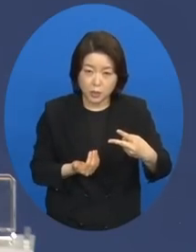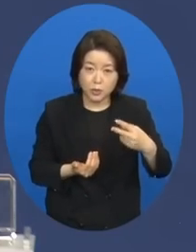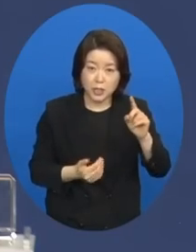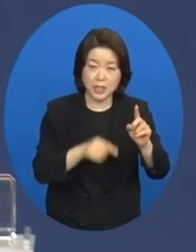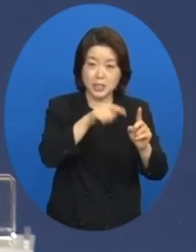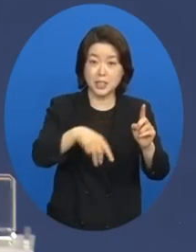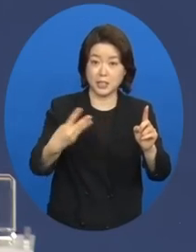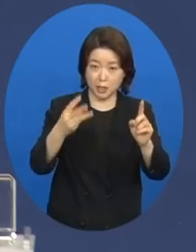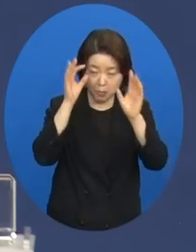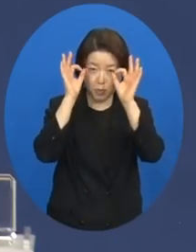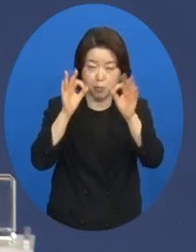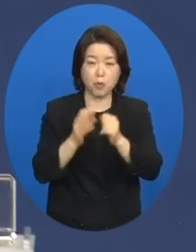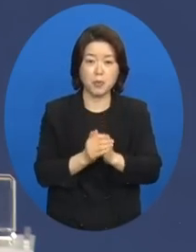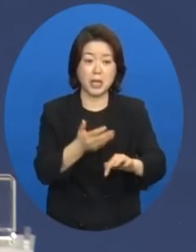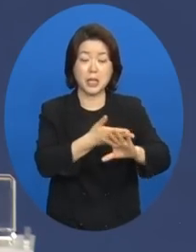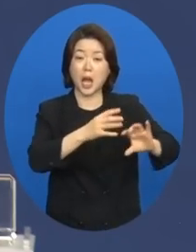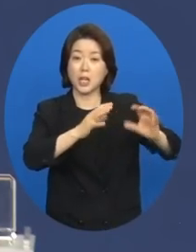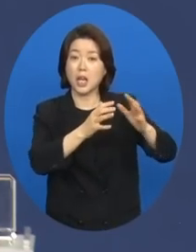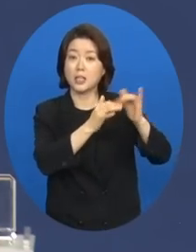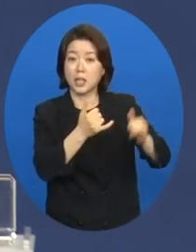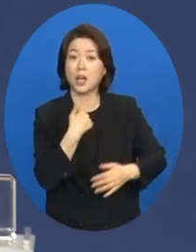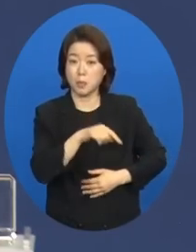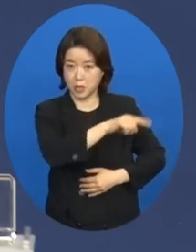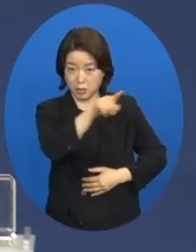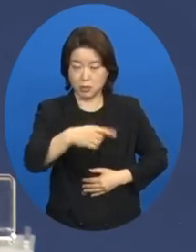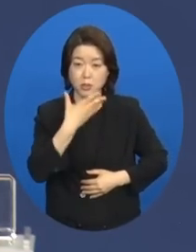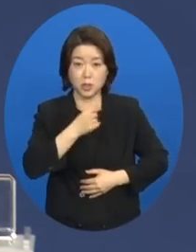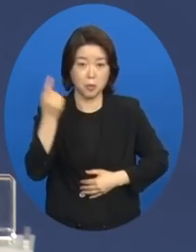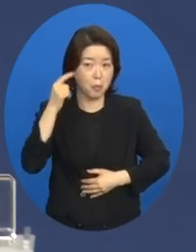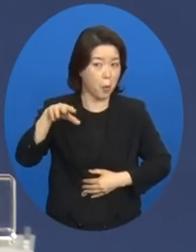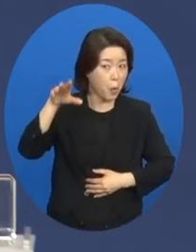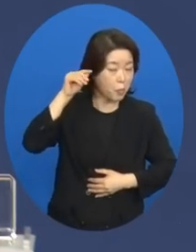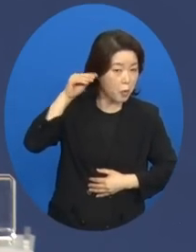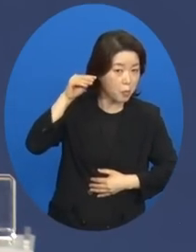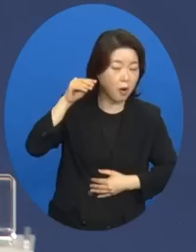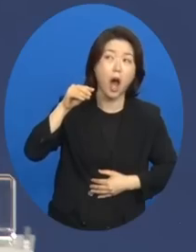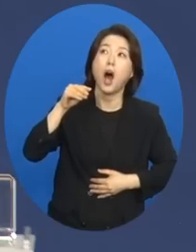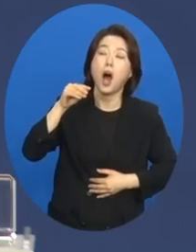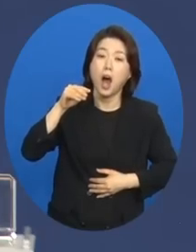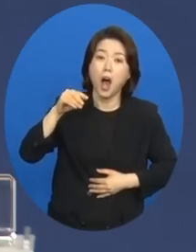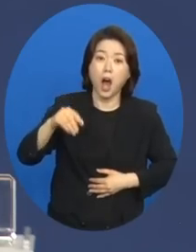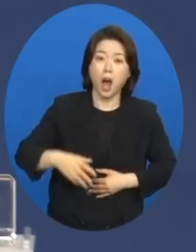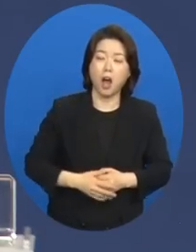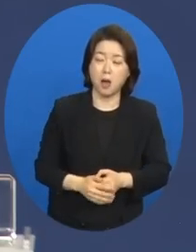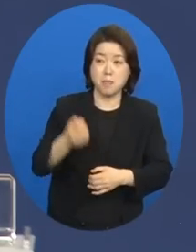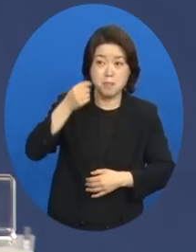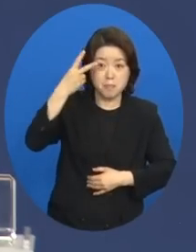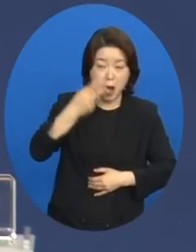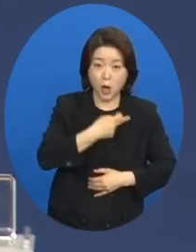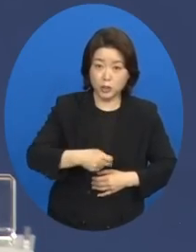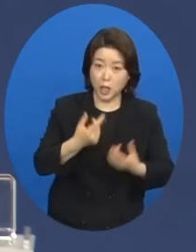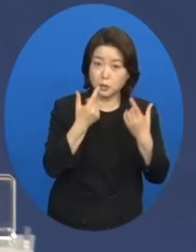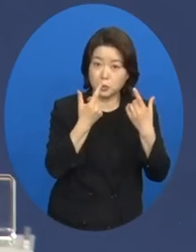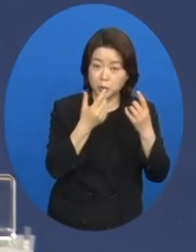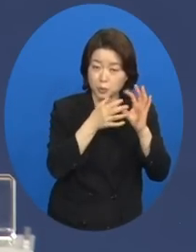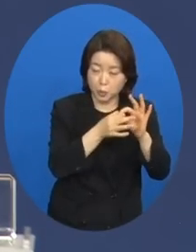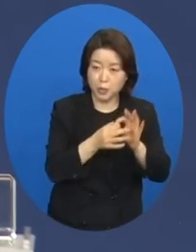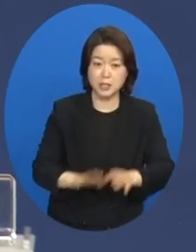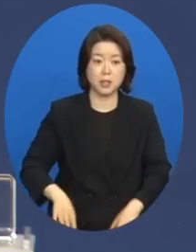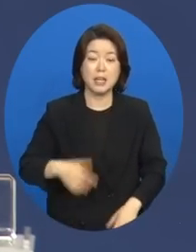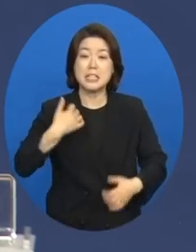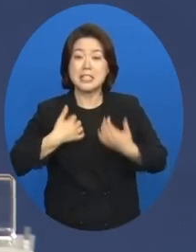그 이방인이었던 그들이 복음을 받고 주님 바울 사도를 통해서 기쁨으로 너희의